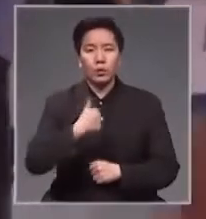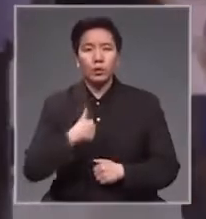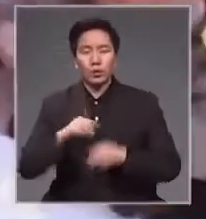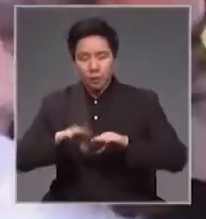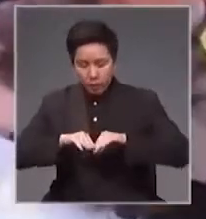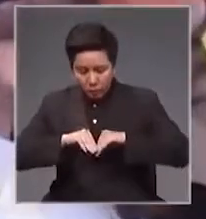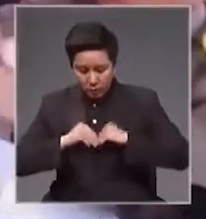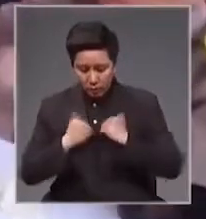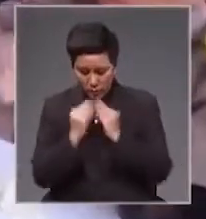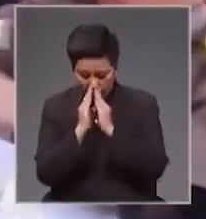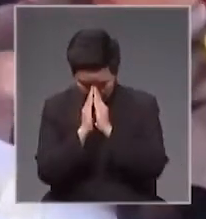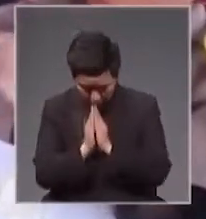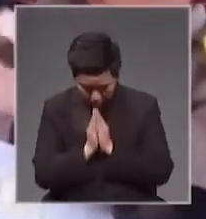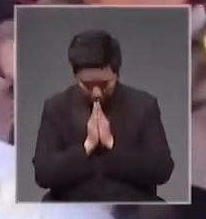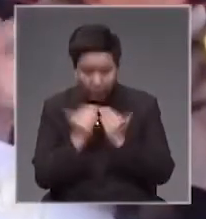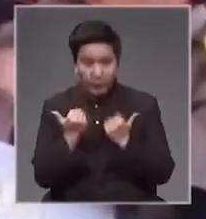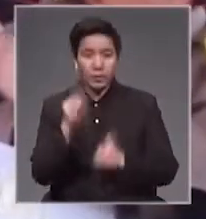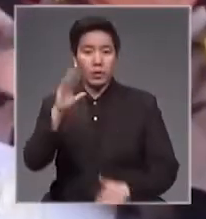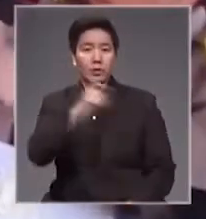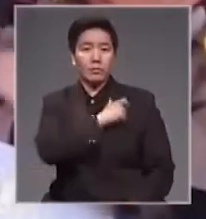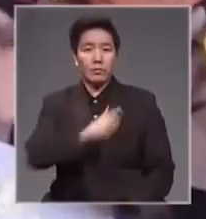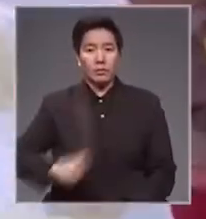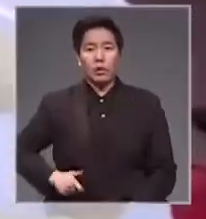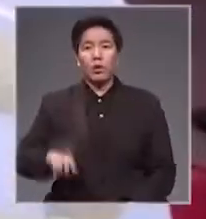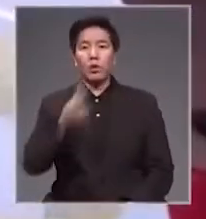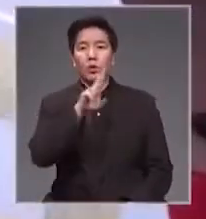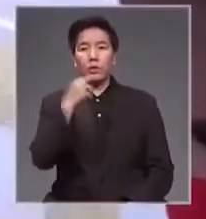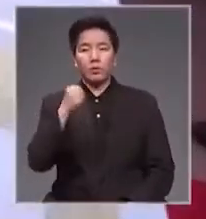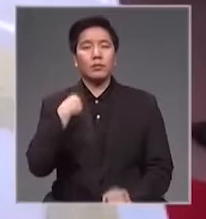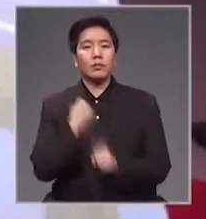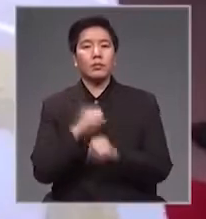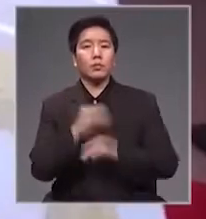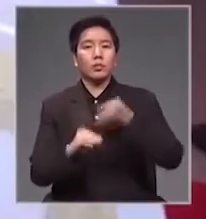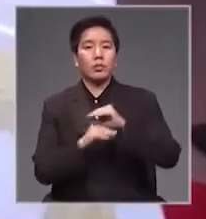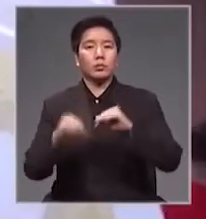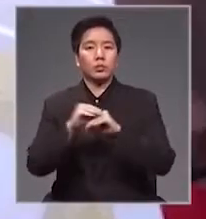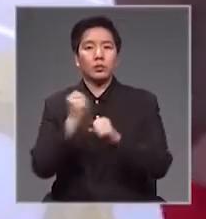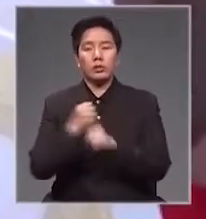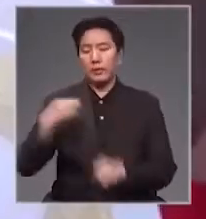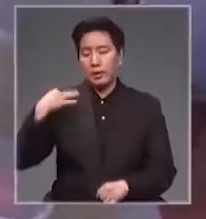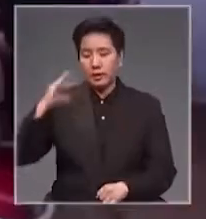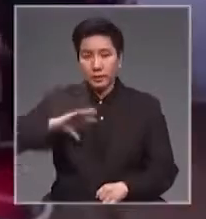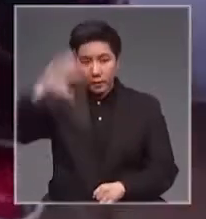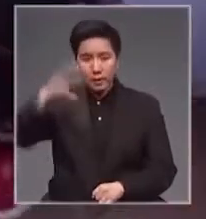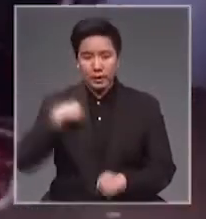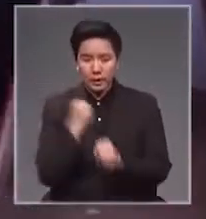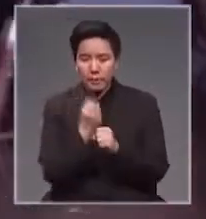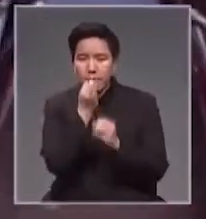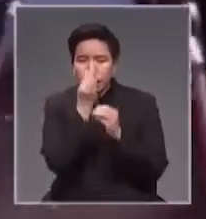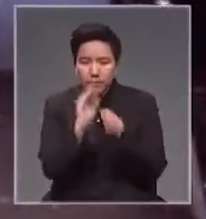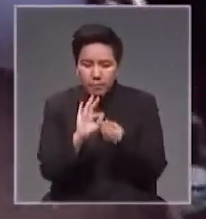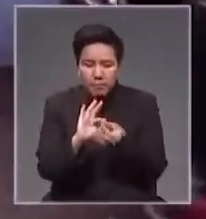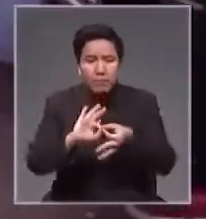อีกทั้งทรงพระกรุณาโปรดเกล้าโปรดกระหม่อมจากกิจกรรมโครงการจิตอาสาประดิษฐ์ดอกไม้จันทร์พระราชทานณลานพระราชวัง